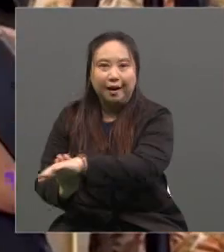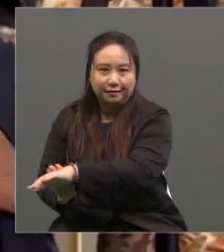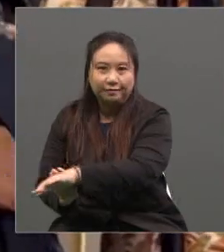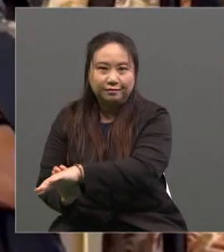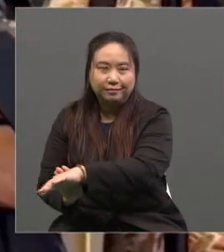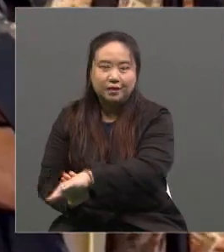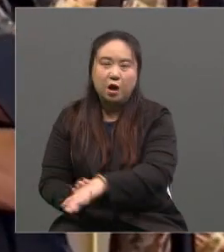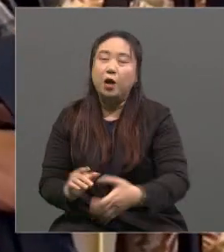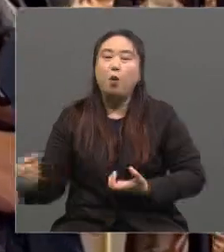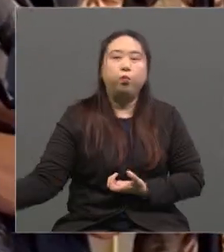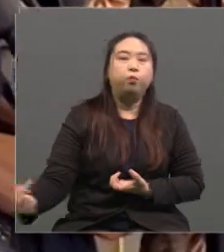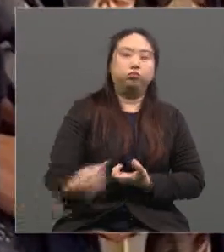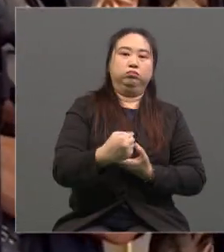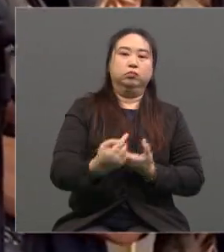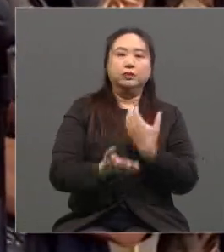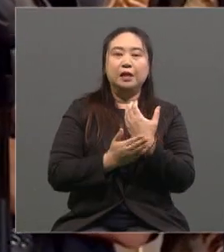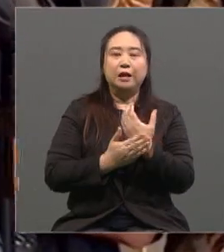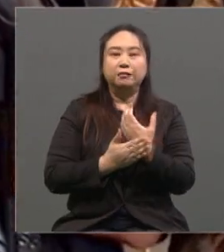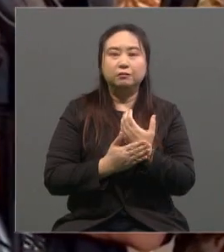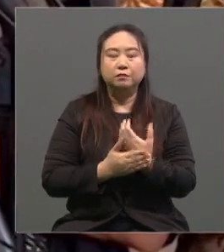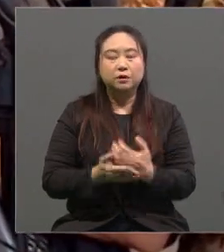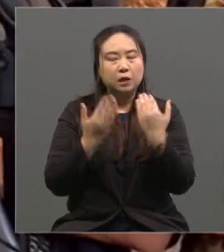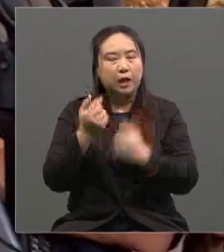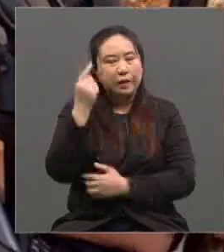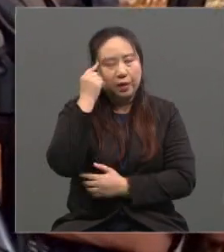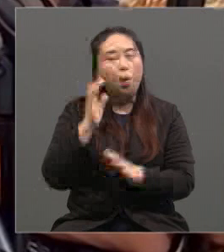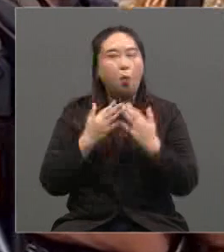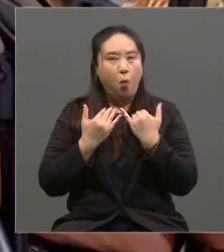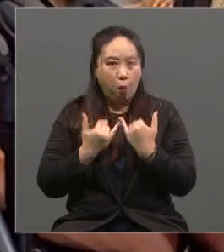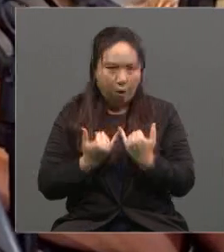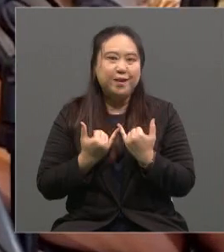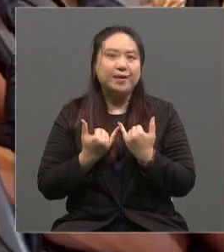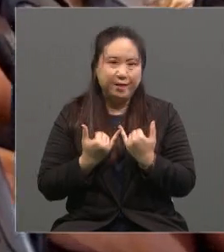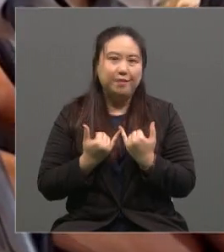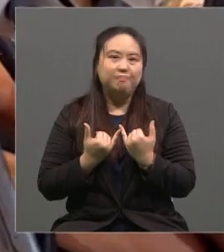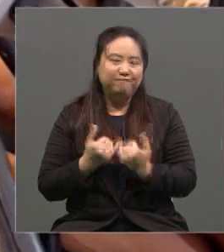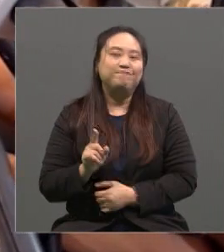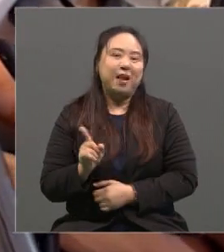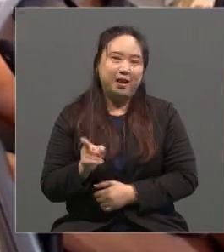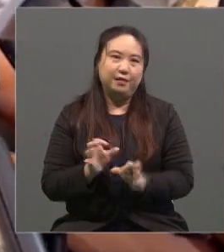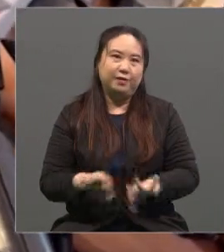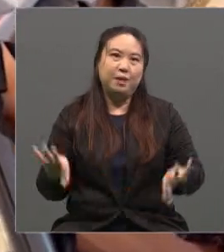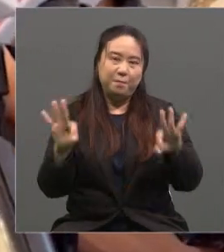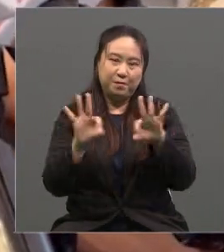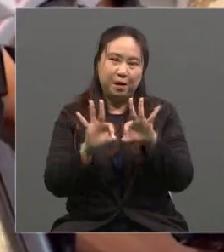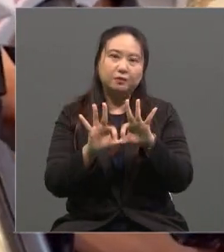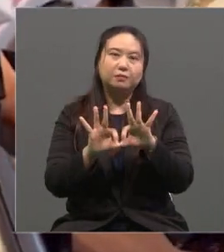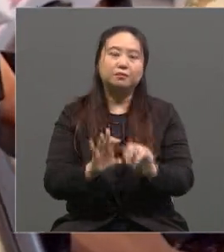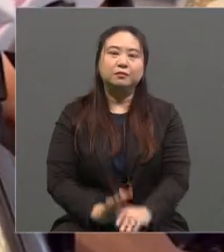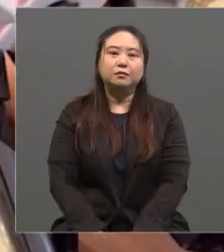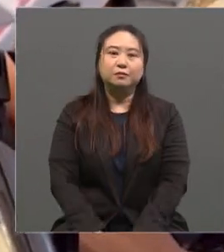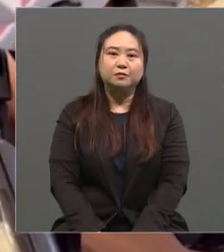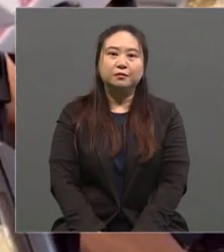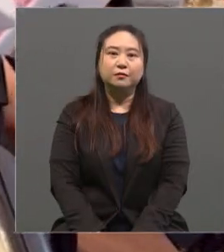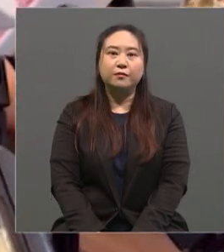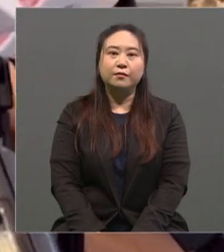โทรศัพท์เลยนะครับซึ่งเราคิดว่าวันนี้ถือว่าเป็นเรื่องจำเป็นที่จะต้องมีการดำเนินการโด